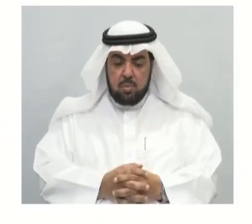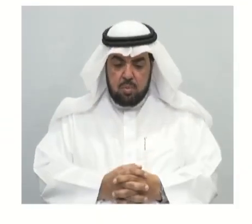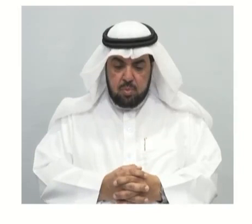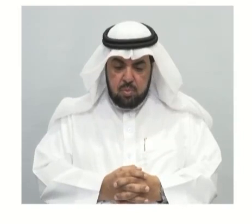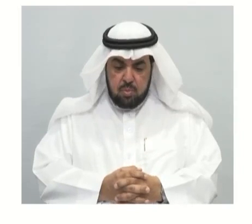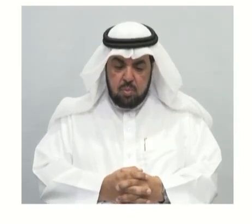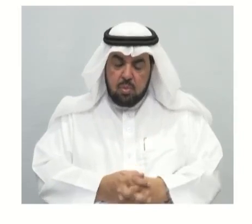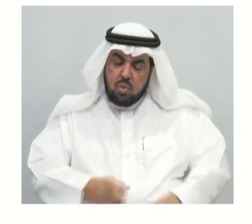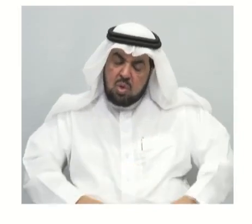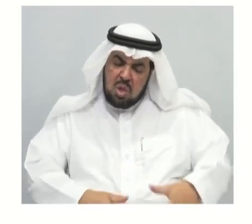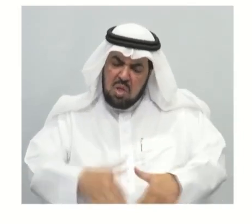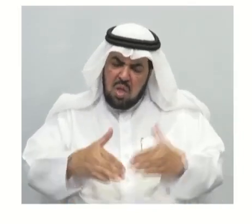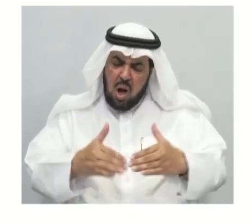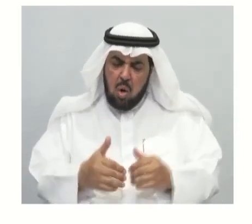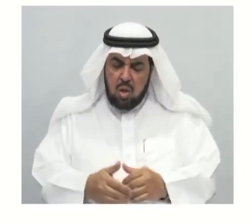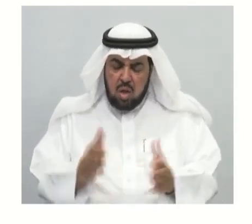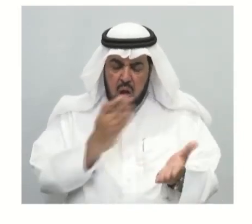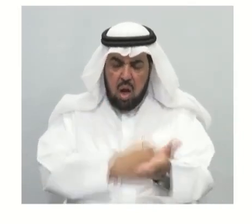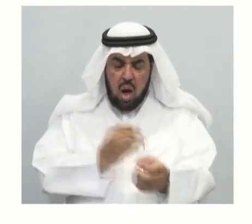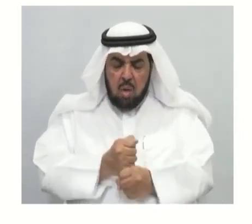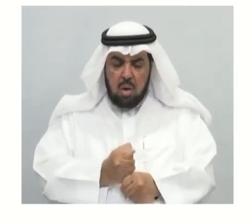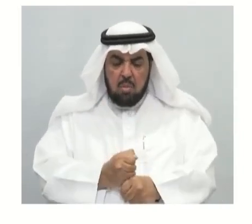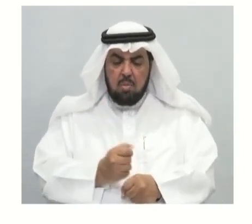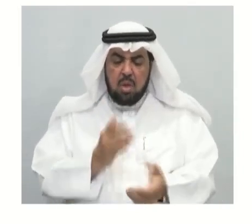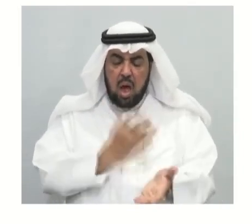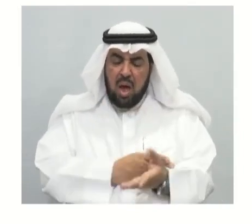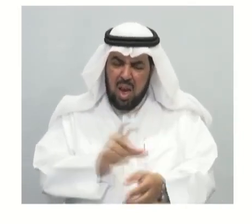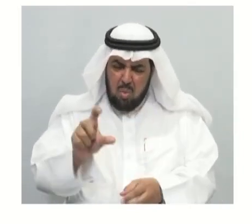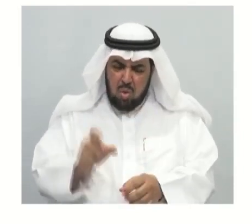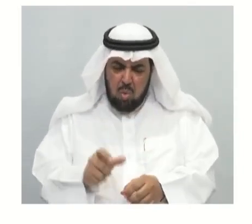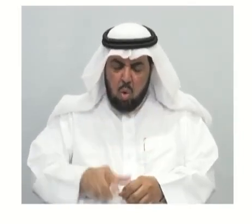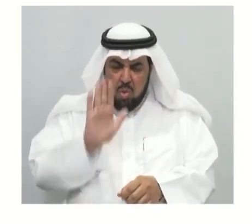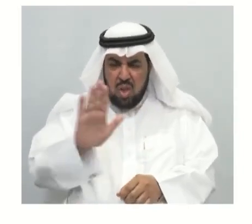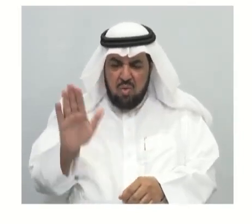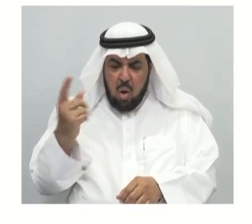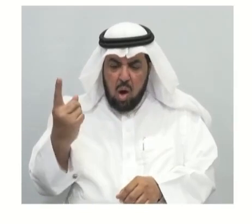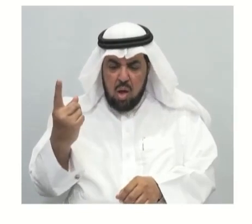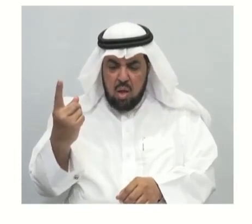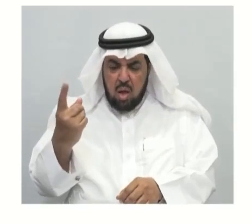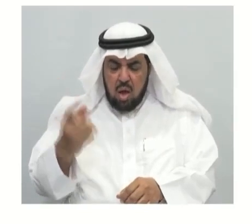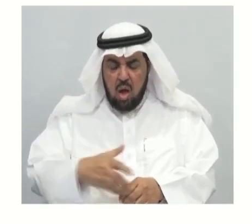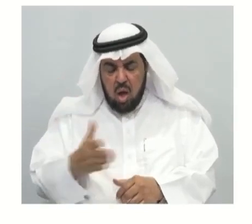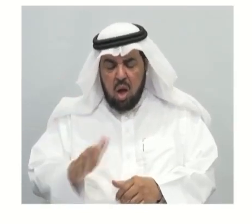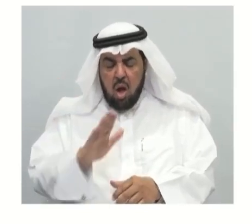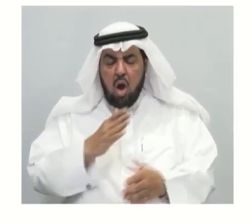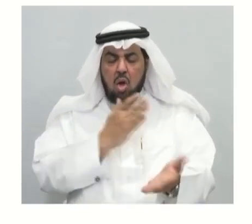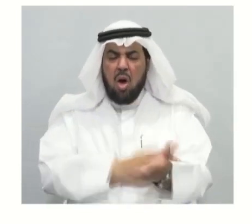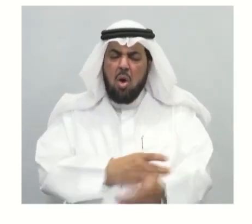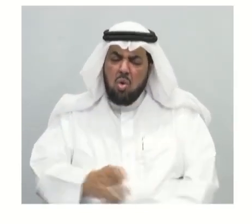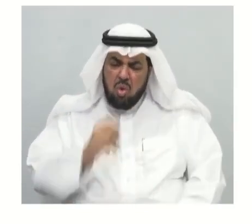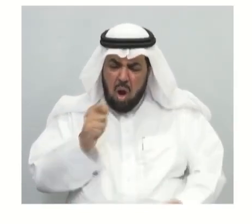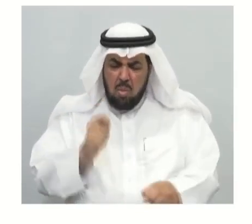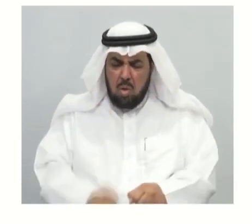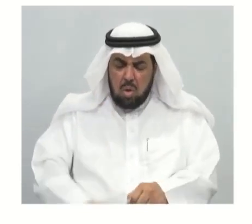الصله يمكن ان تتراوح تقارير الاعمال من تقرير موجز مكون من صفحه واحده الى تقارير معقده